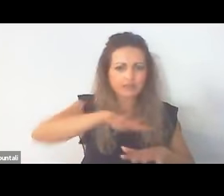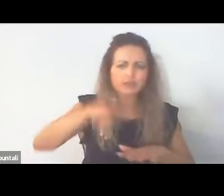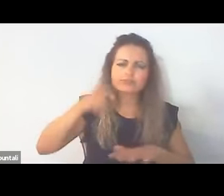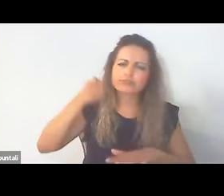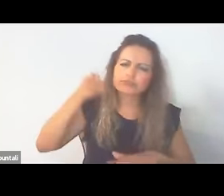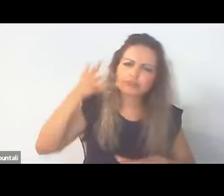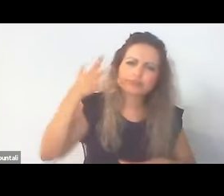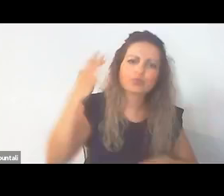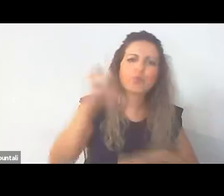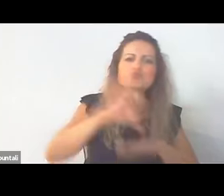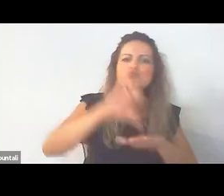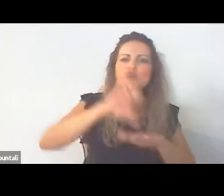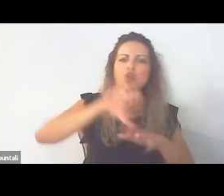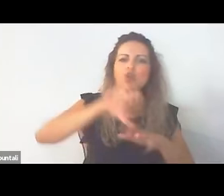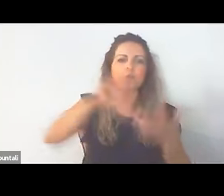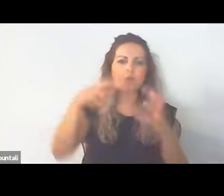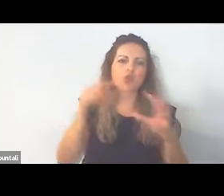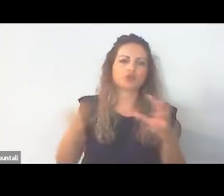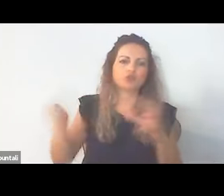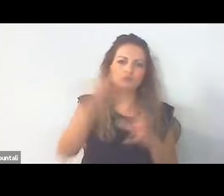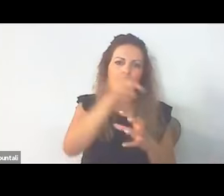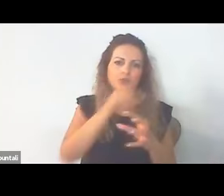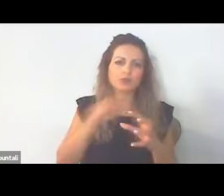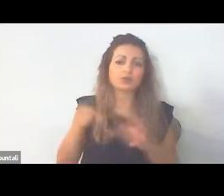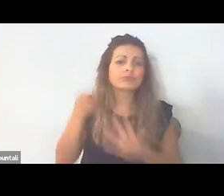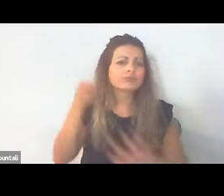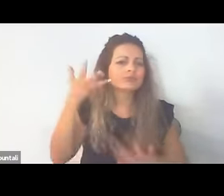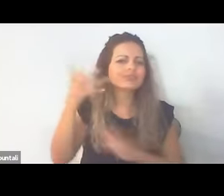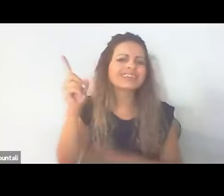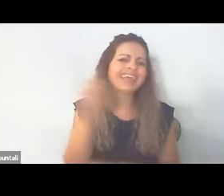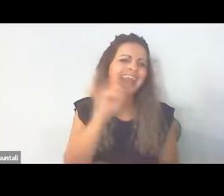γυναίκες να τραγουδούν σε διαφορετικές γλώσσες και να χορεύουν ταυτόχρονα «Ο